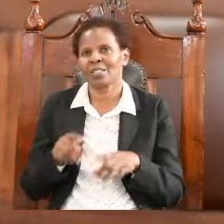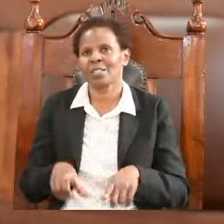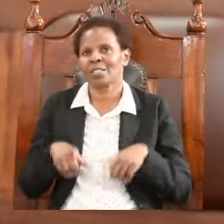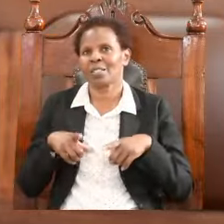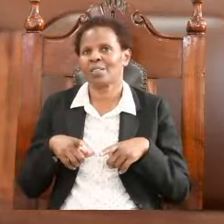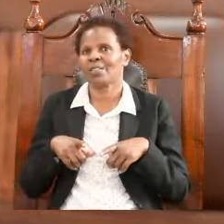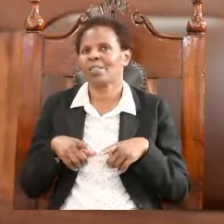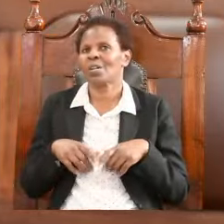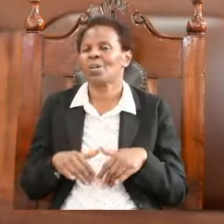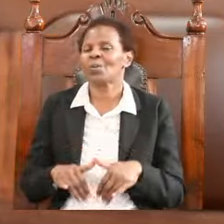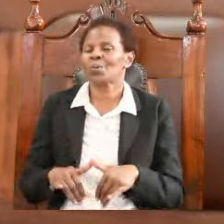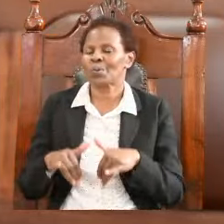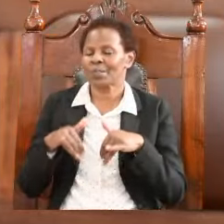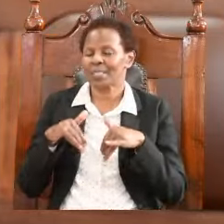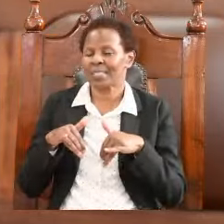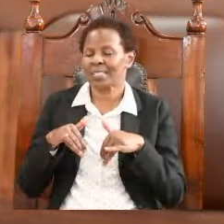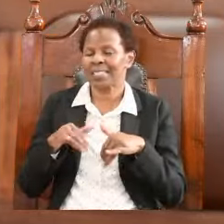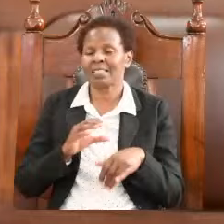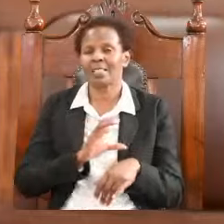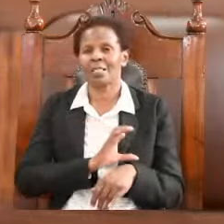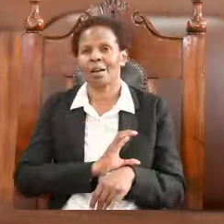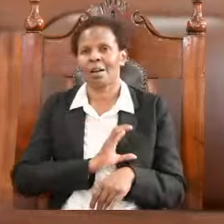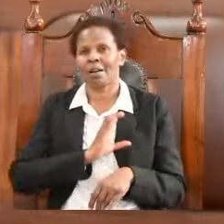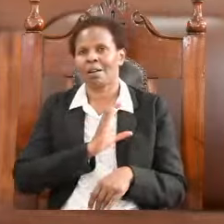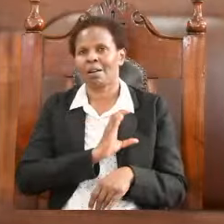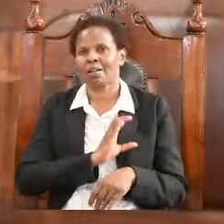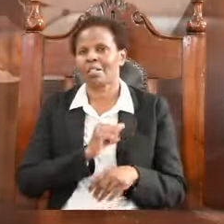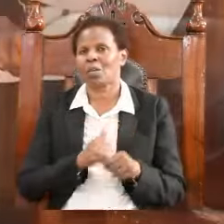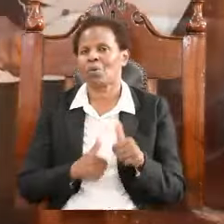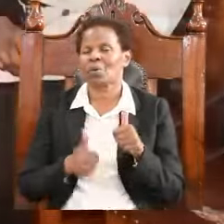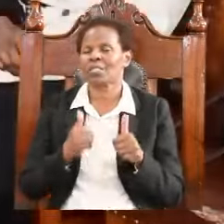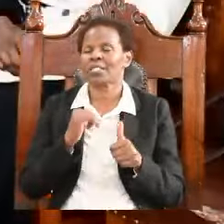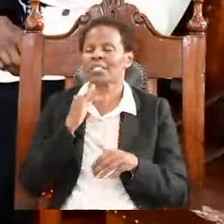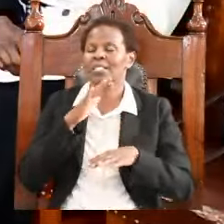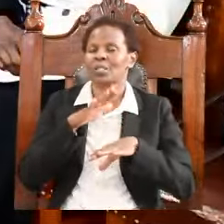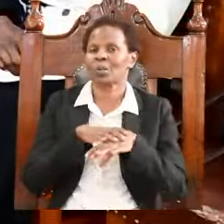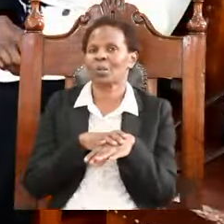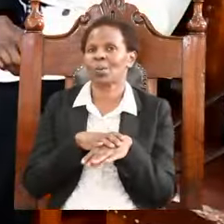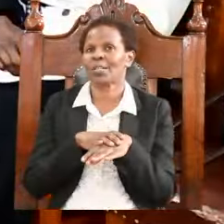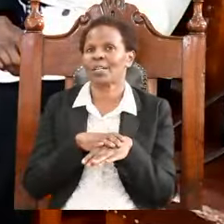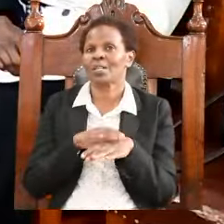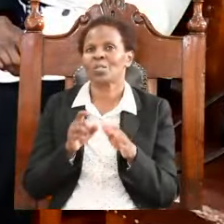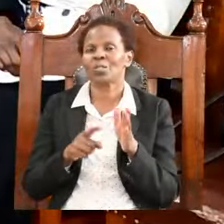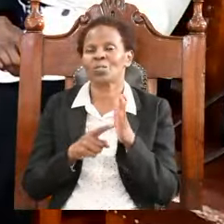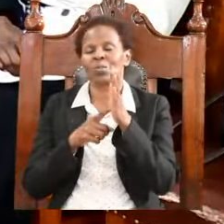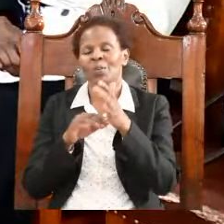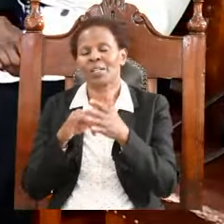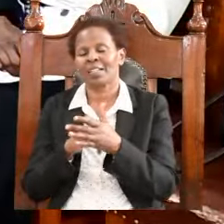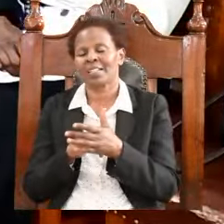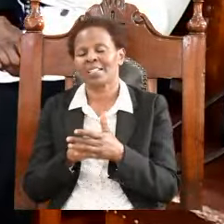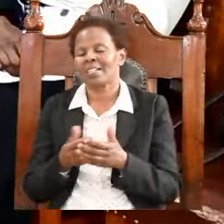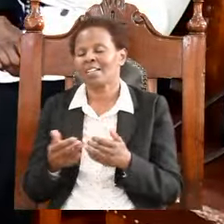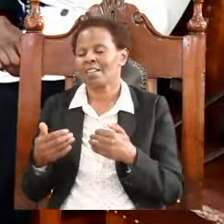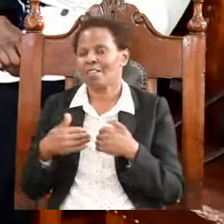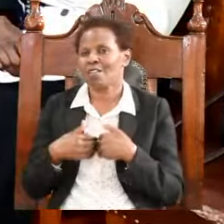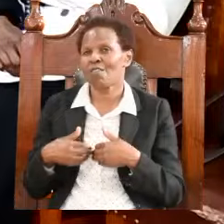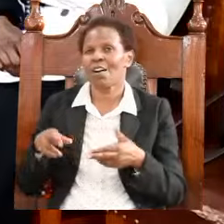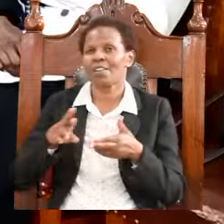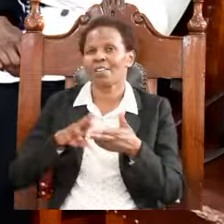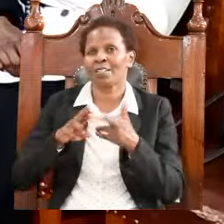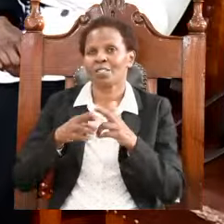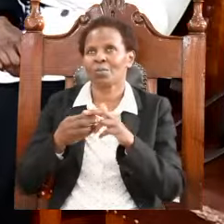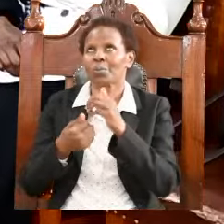na mĩtugo na mũikarĩre na mũthiĩre ũronania we arĩ na ngwatanĩro na